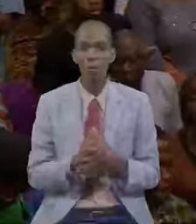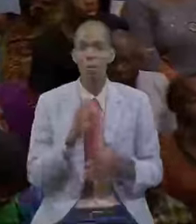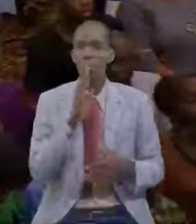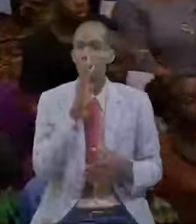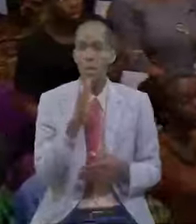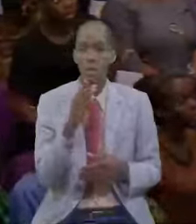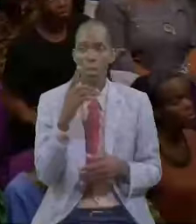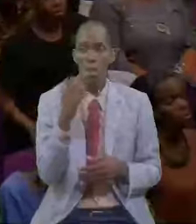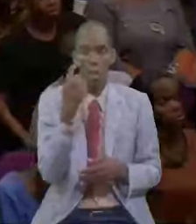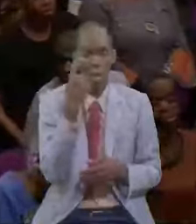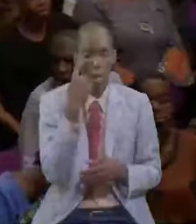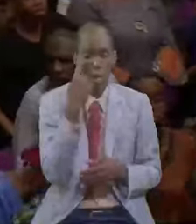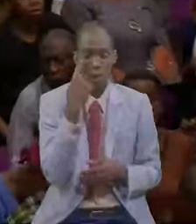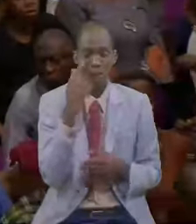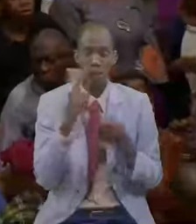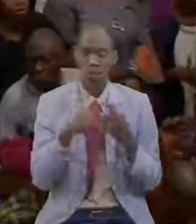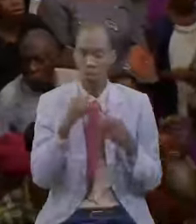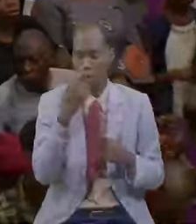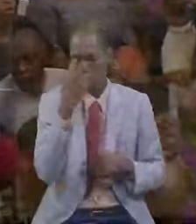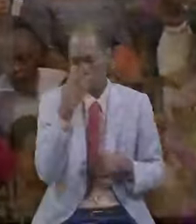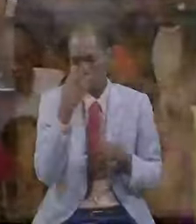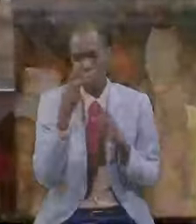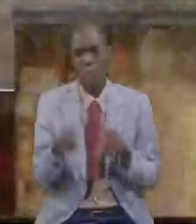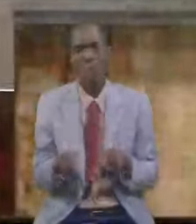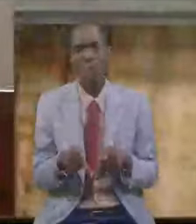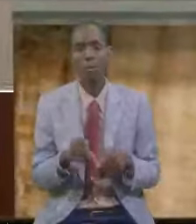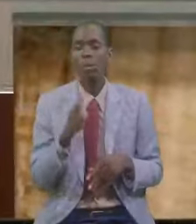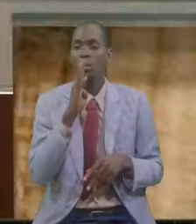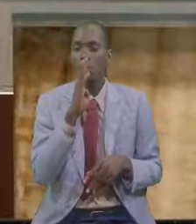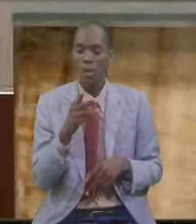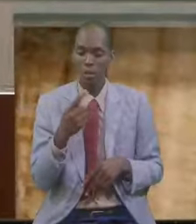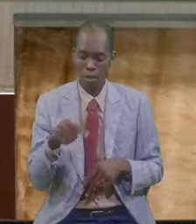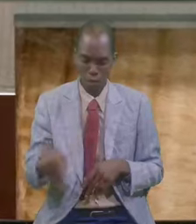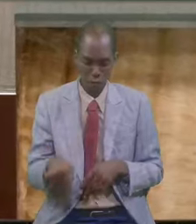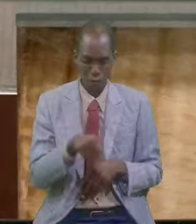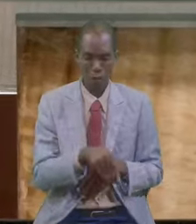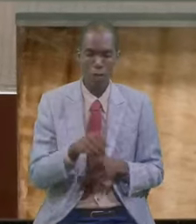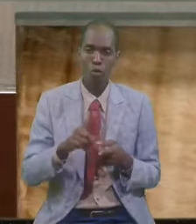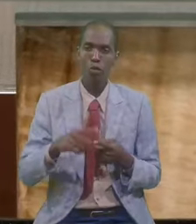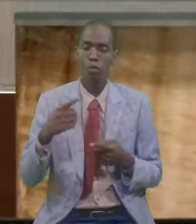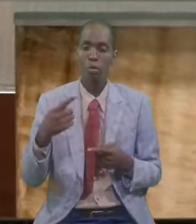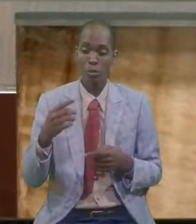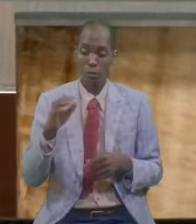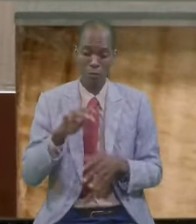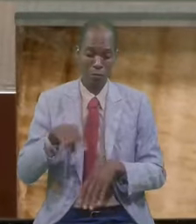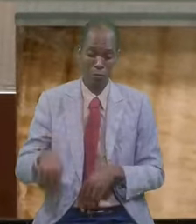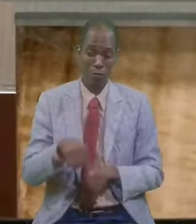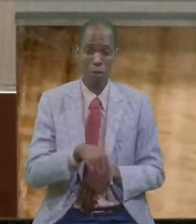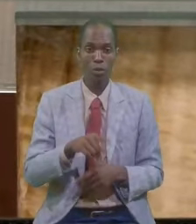Soyez des yeux pour les aveugles. Soyez les pieds pour les boiteux, les